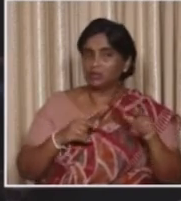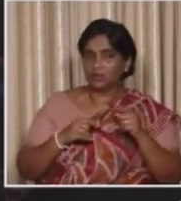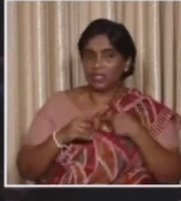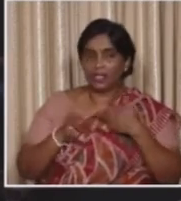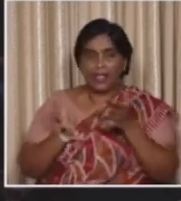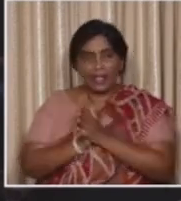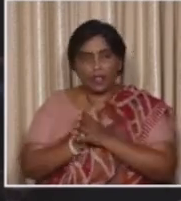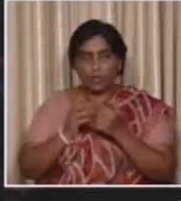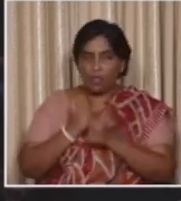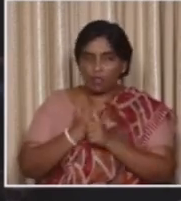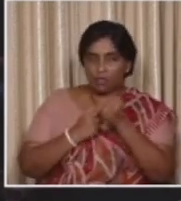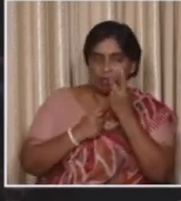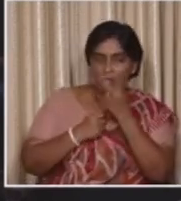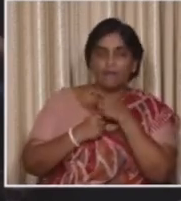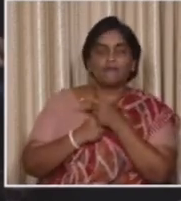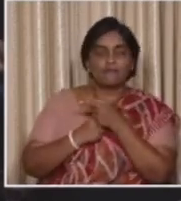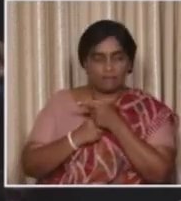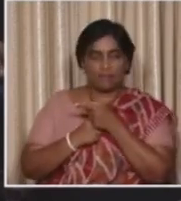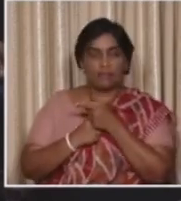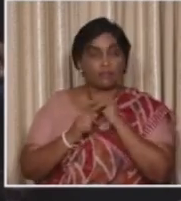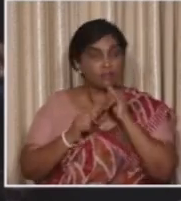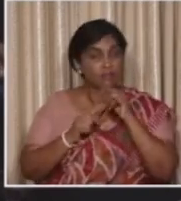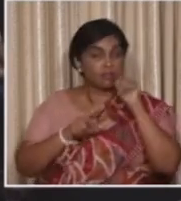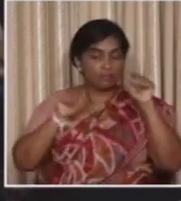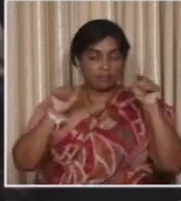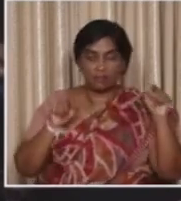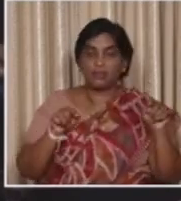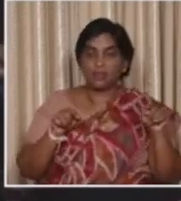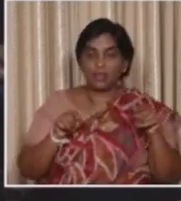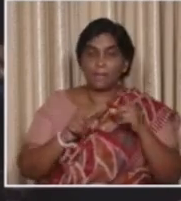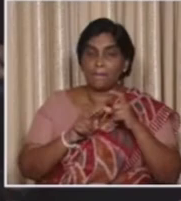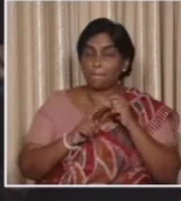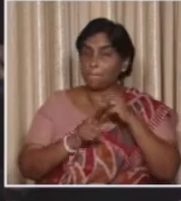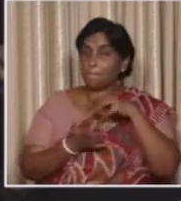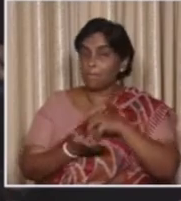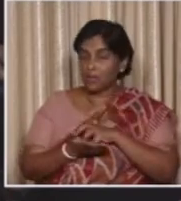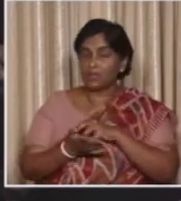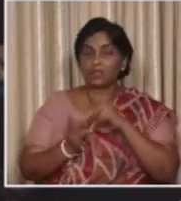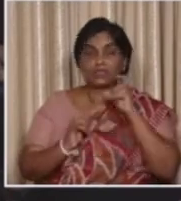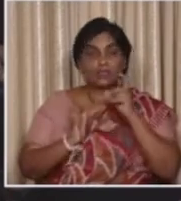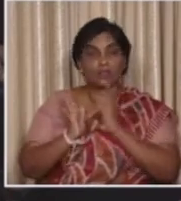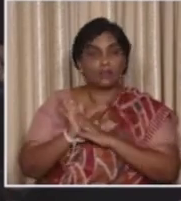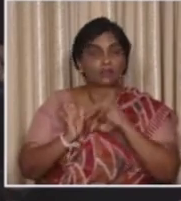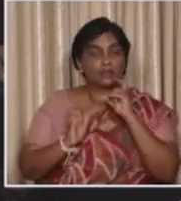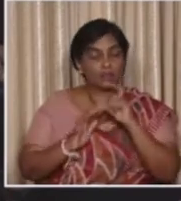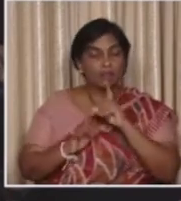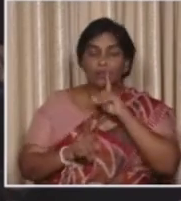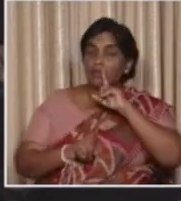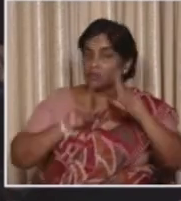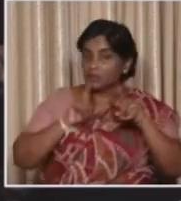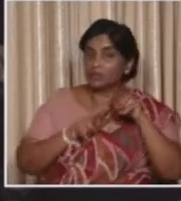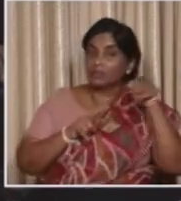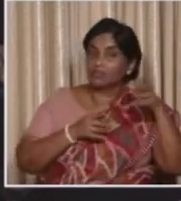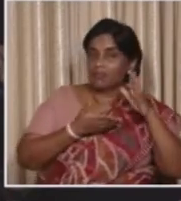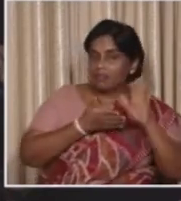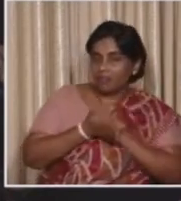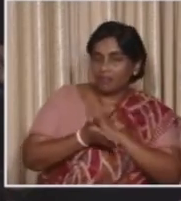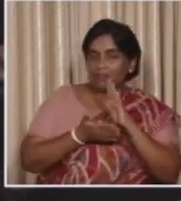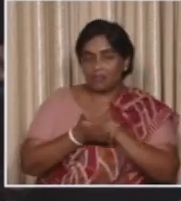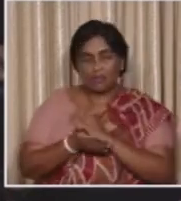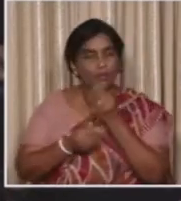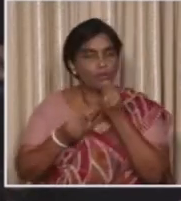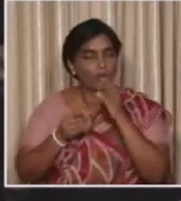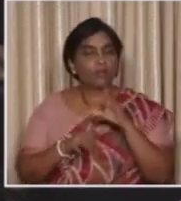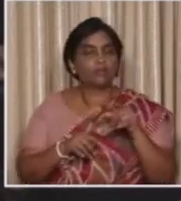වෙලා හදාගත්තේ ව තියෙනවා. සමහර තැන්වල තාදි සභාවට නගර සභාවට මැදිහත් කතා කළා ඒ අය හරහා යම් ප්‍රමාණයක්